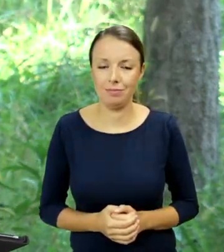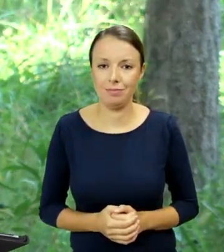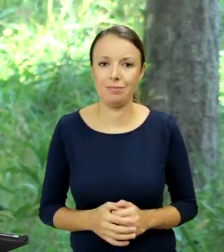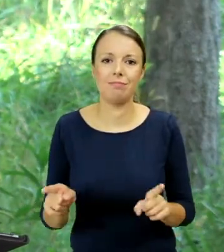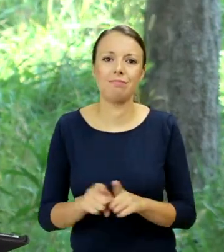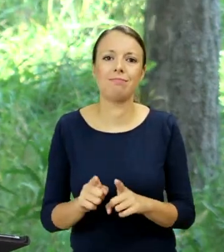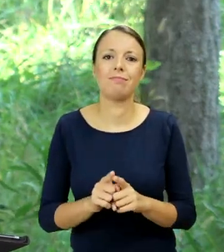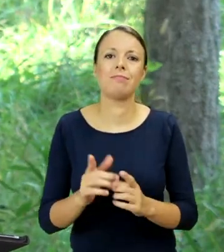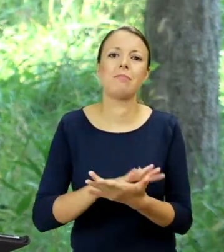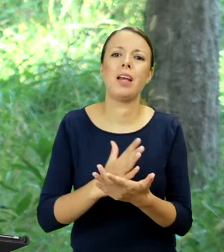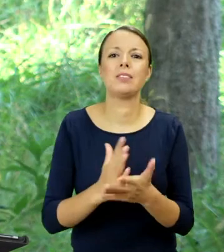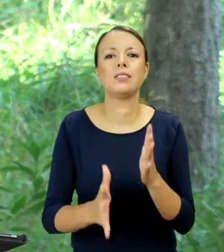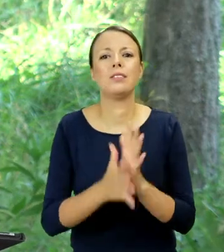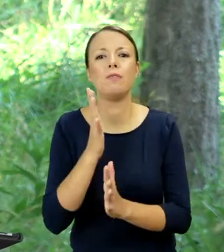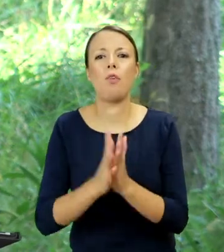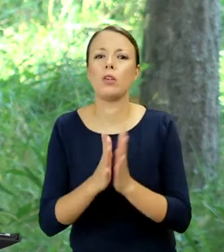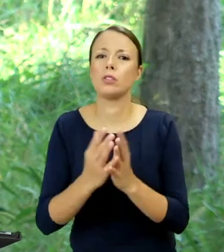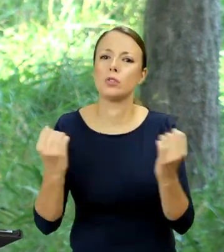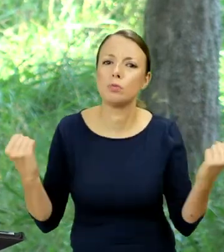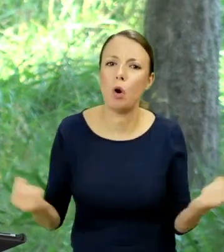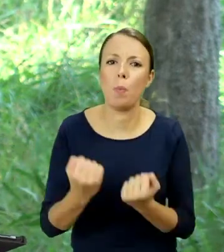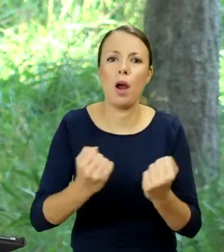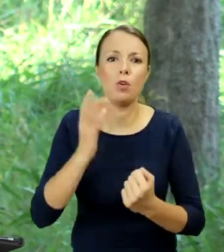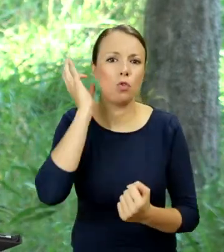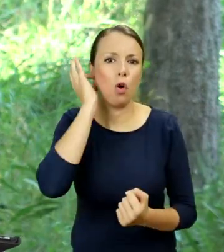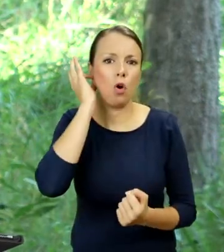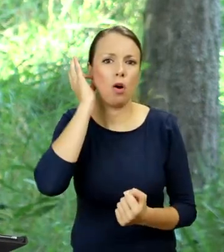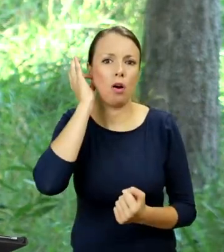mobilizowanie się kobiet i takie ciążenie